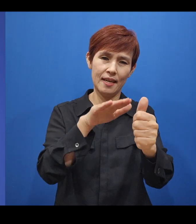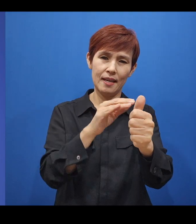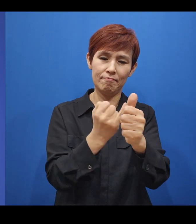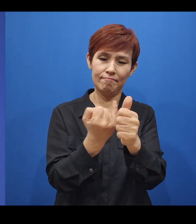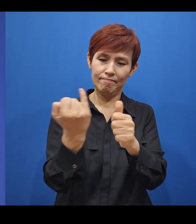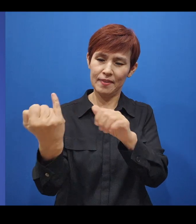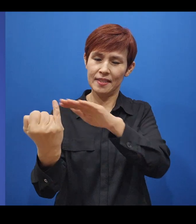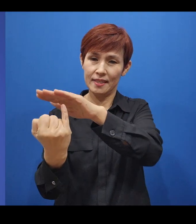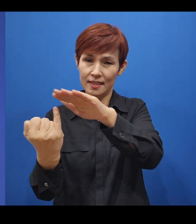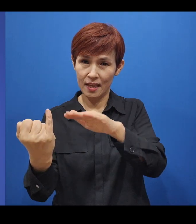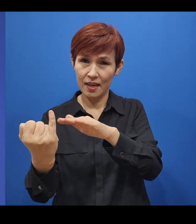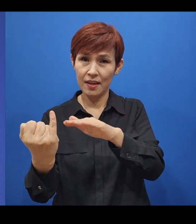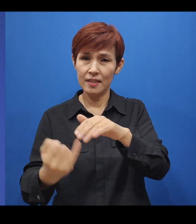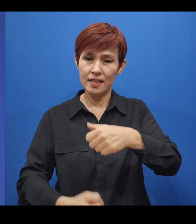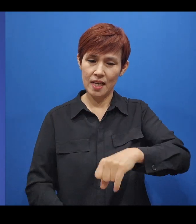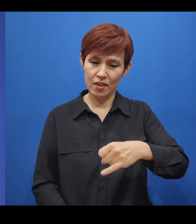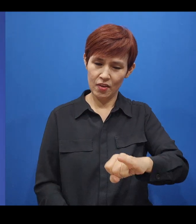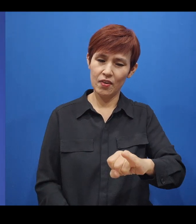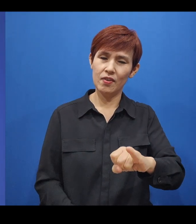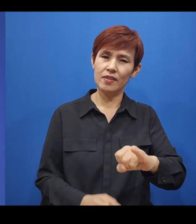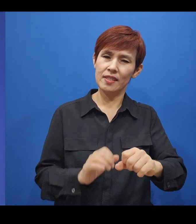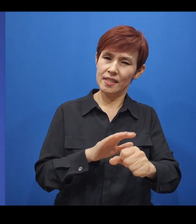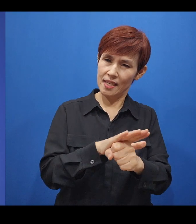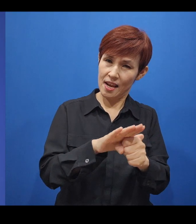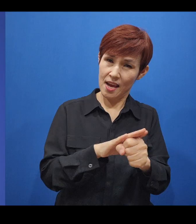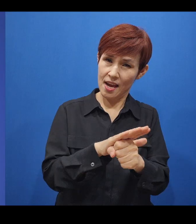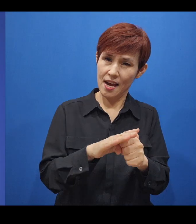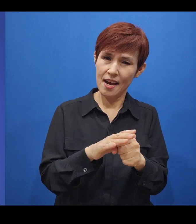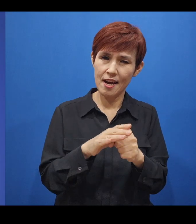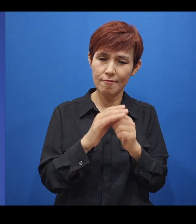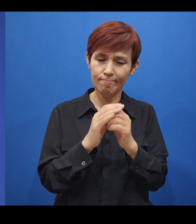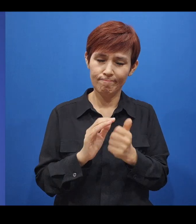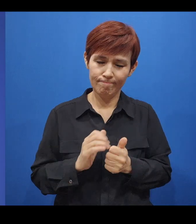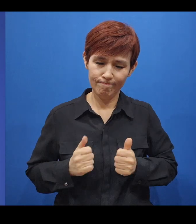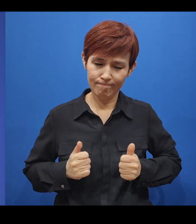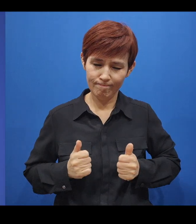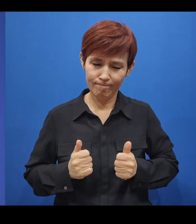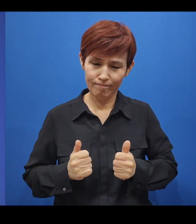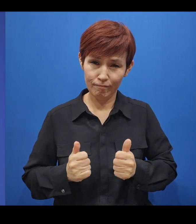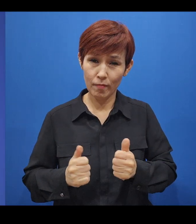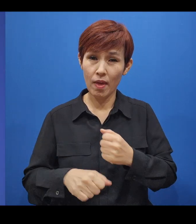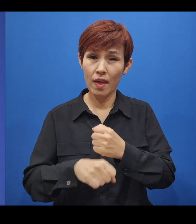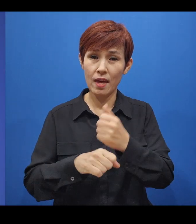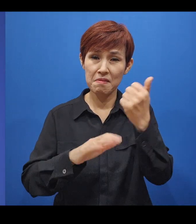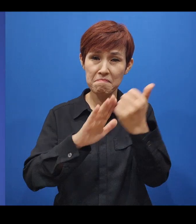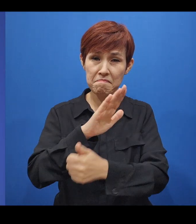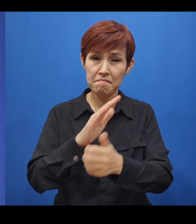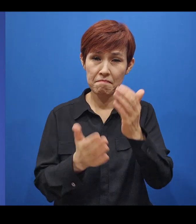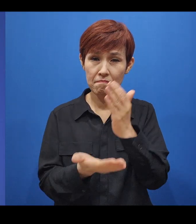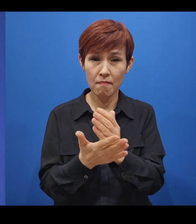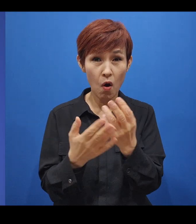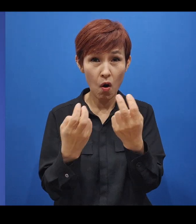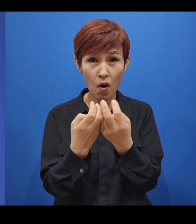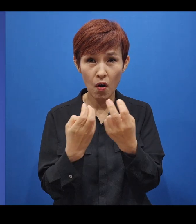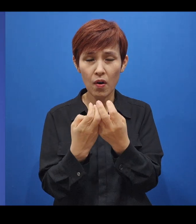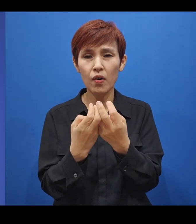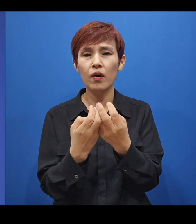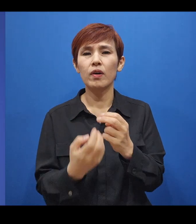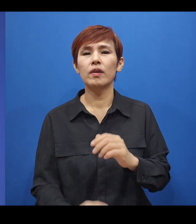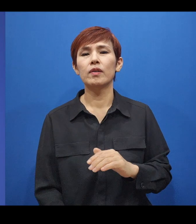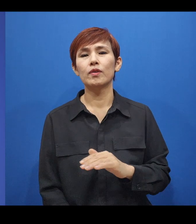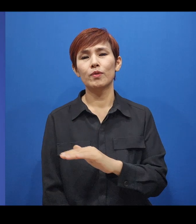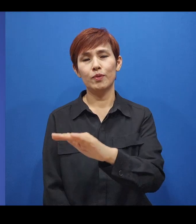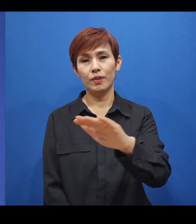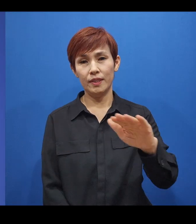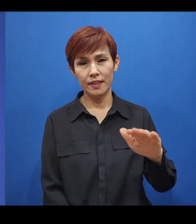부모님, 내 자녀를, 내 지체들을 사랑하는 일에 실패하지 않으려면 우리는 끊임없이 알게